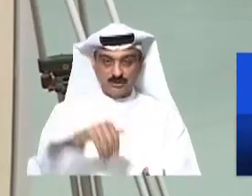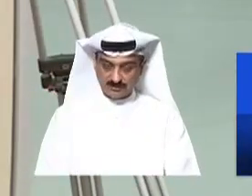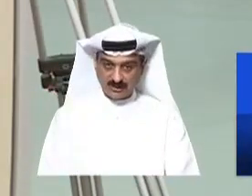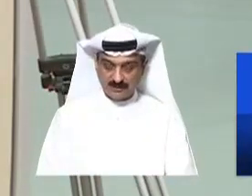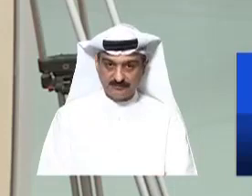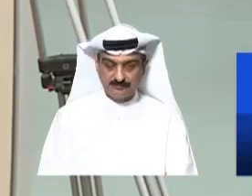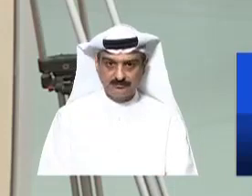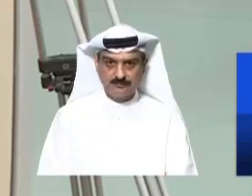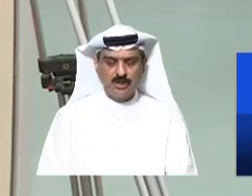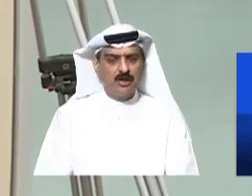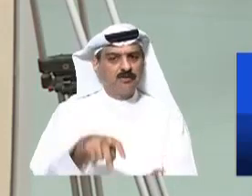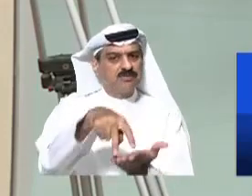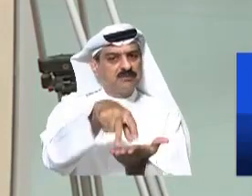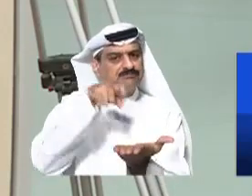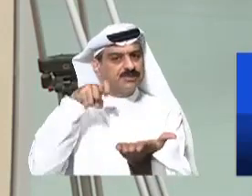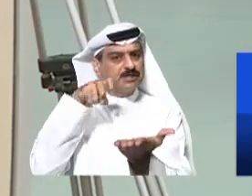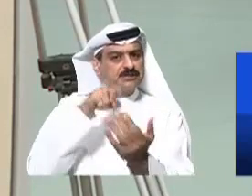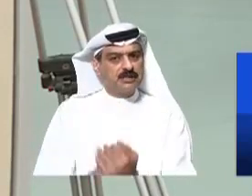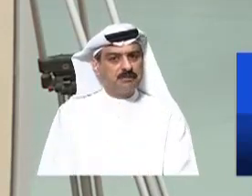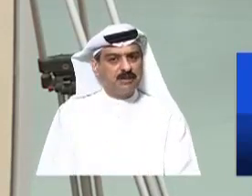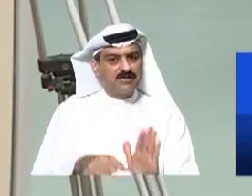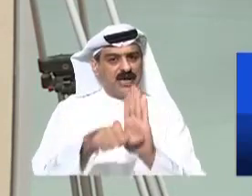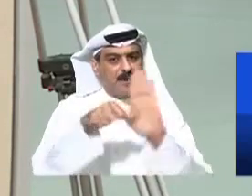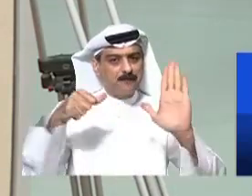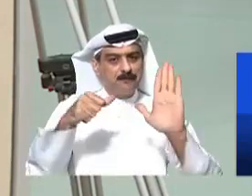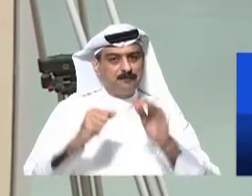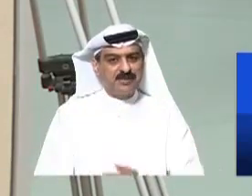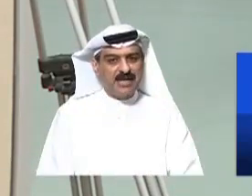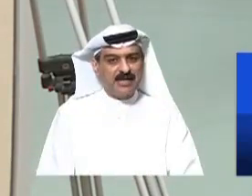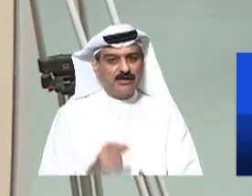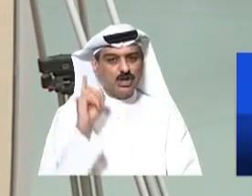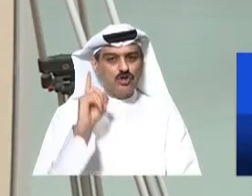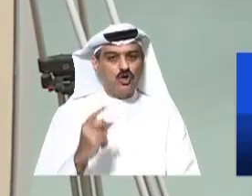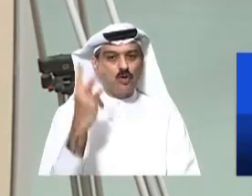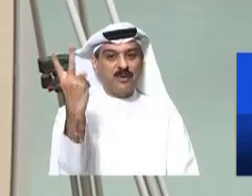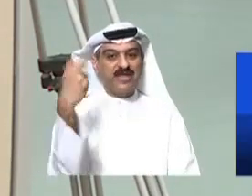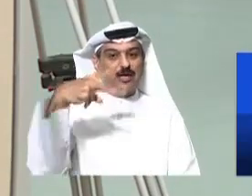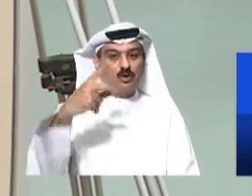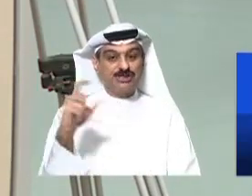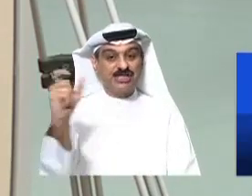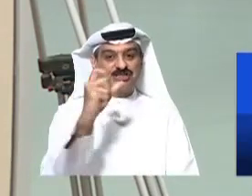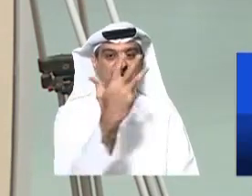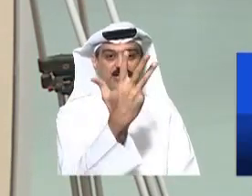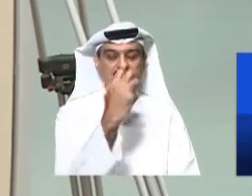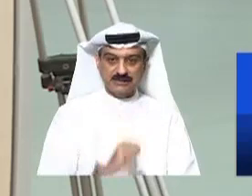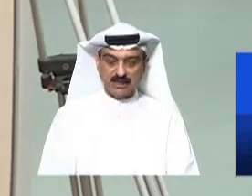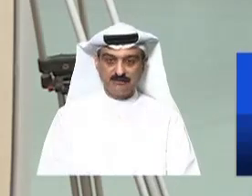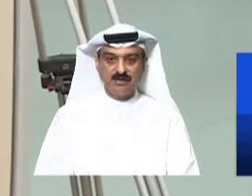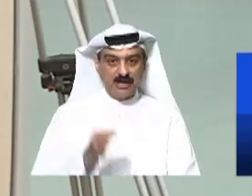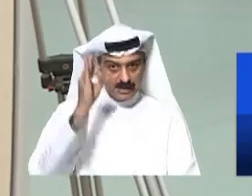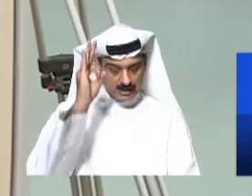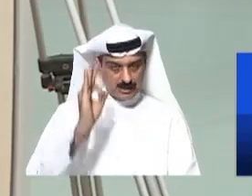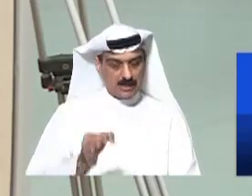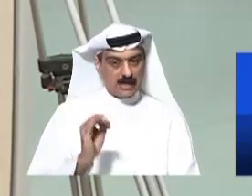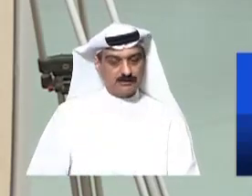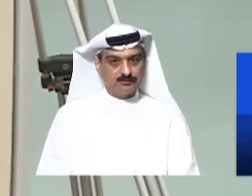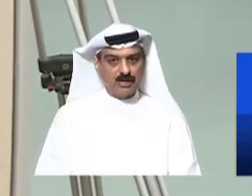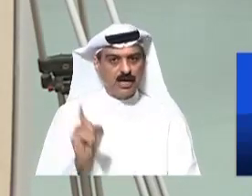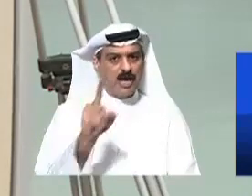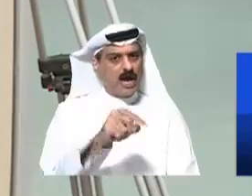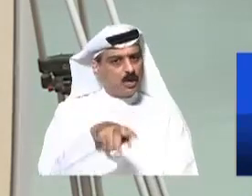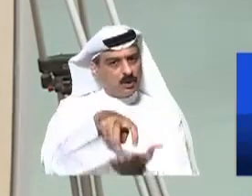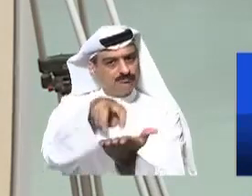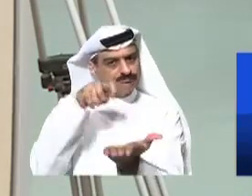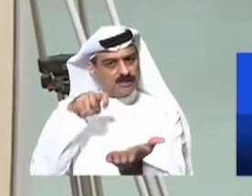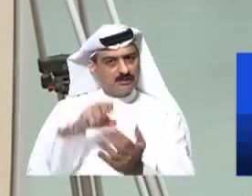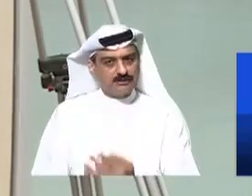انسحاب المرشح ممتدة إلى تاريخ 22/9، يتوجب على المرشح الراغب في التنازل التوجه